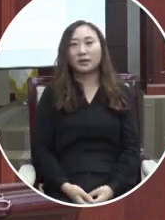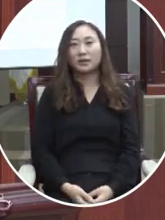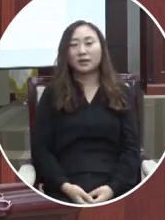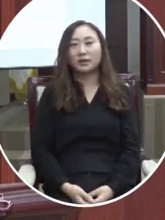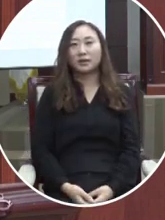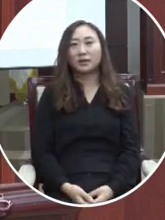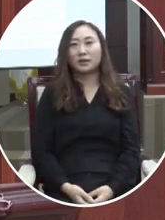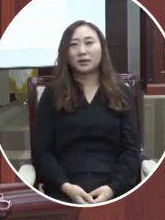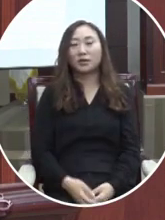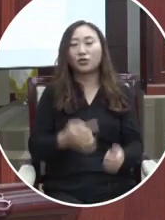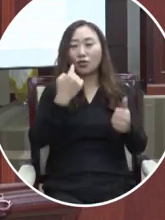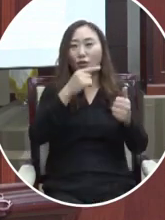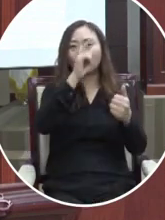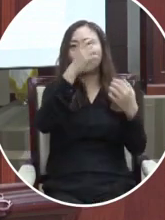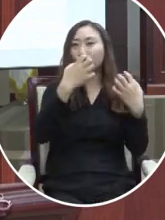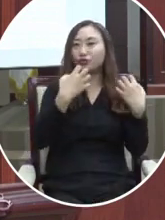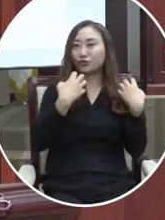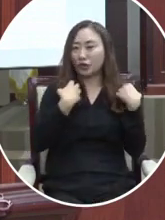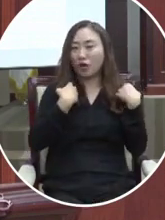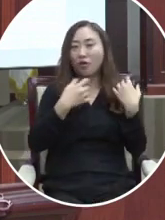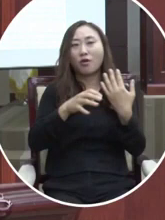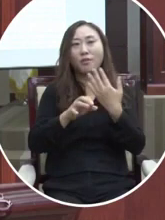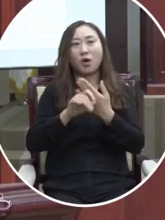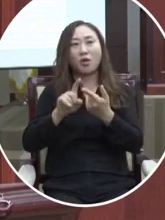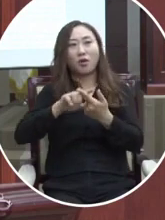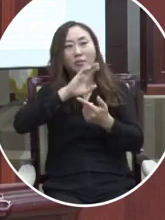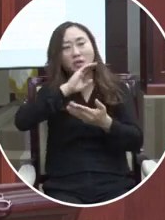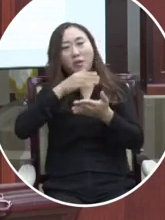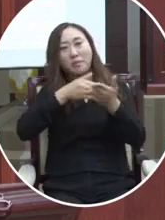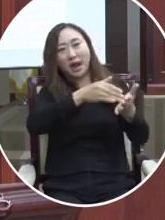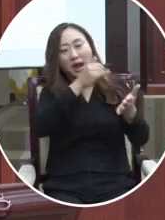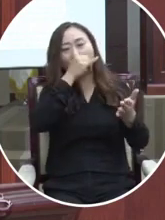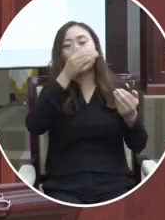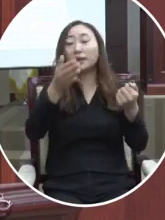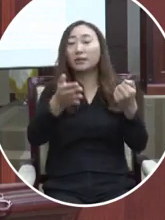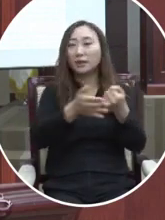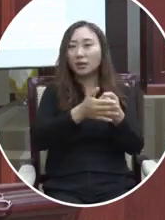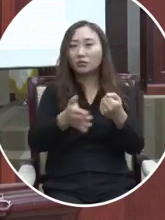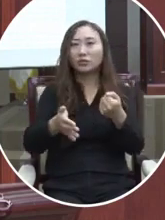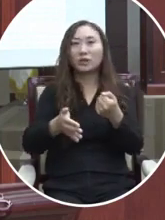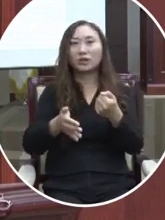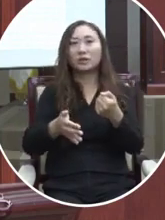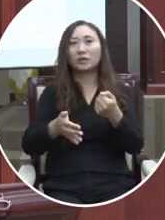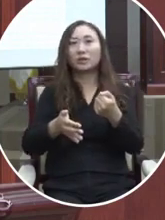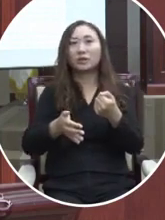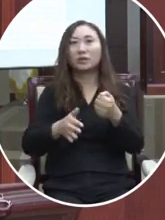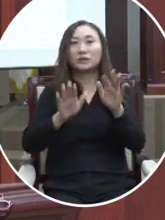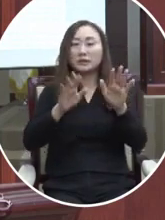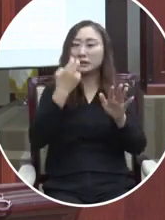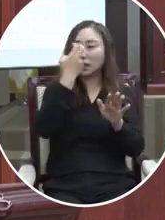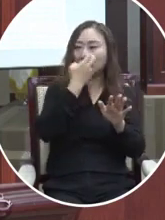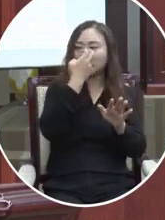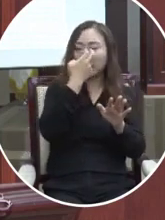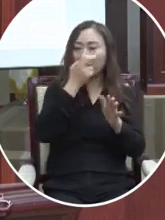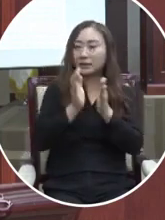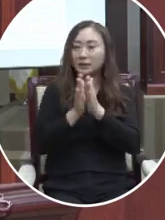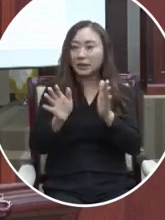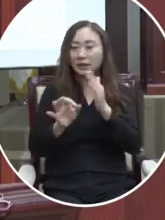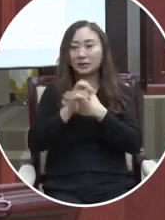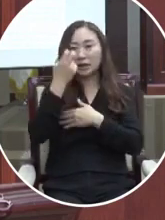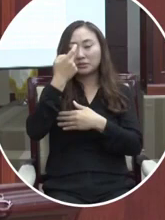교육청 사립유치원 비유신고센터에 성의유치원 관련 민원이 접수되어 교육청은 즉시 감사에